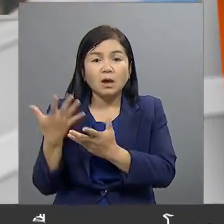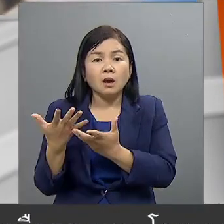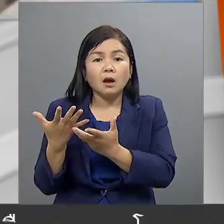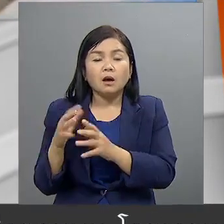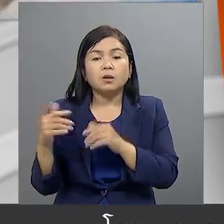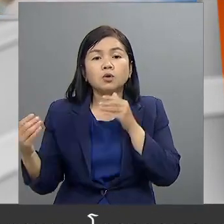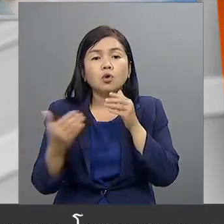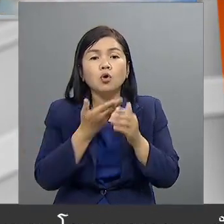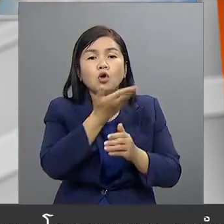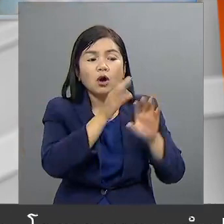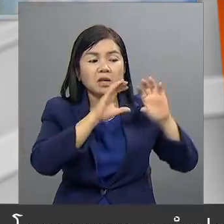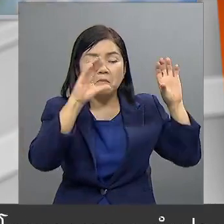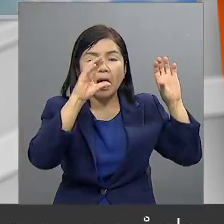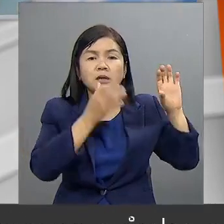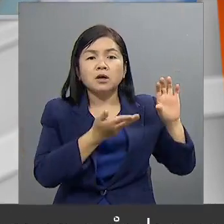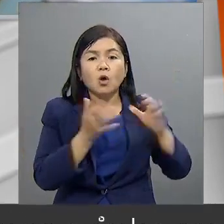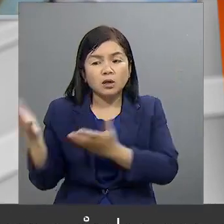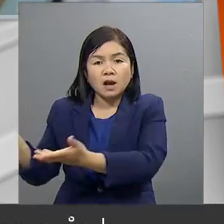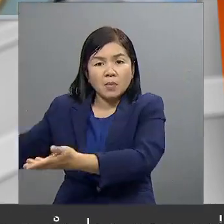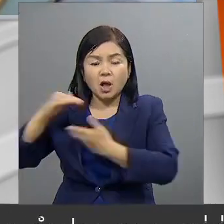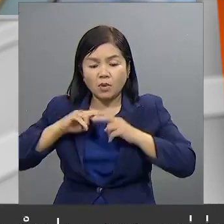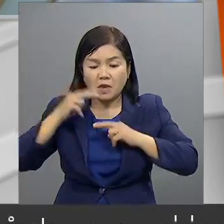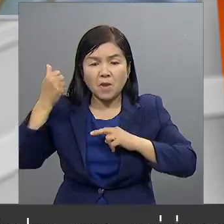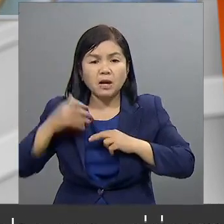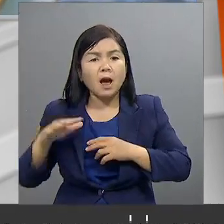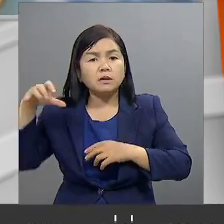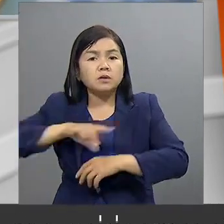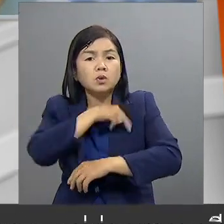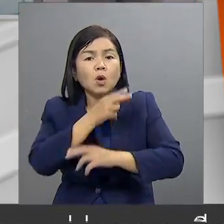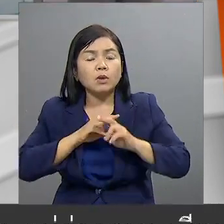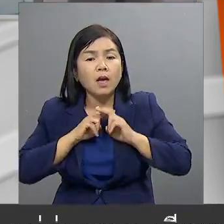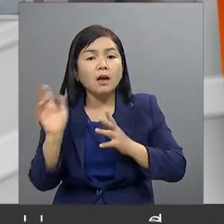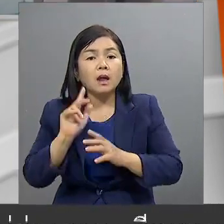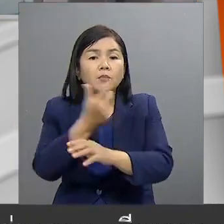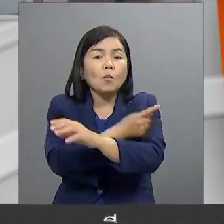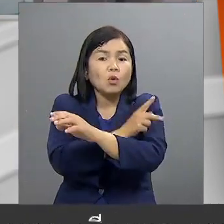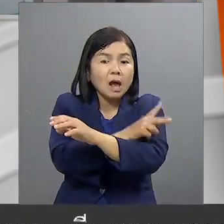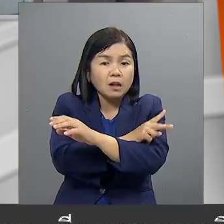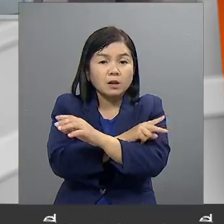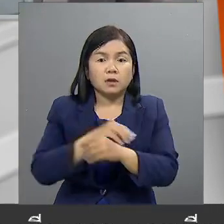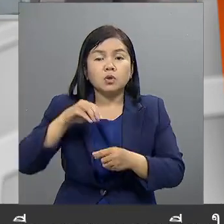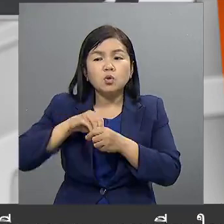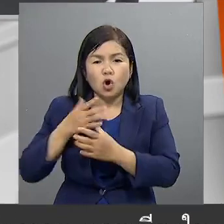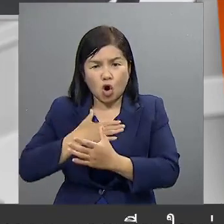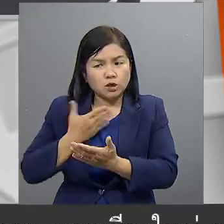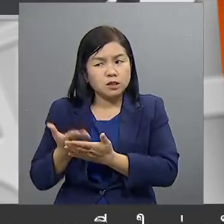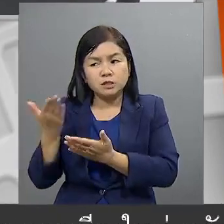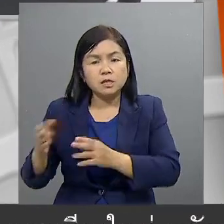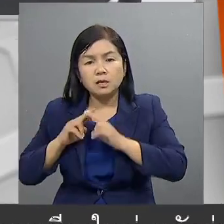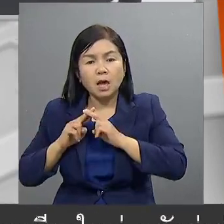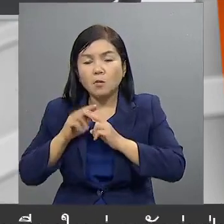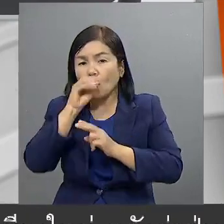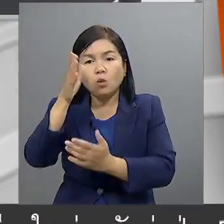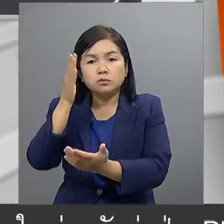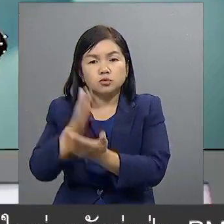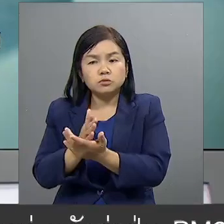คะแม้แต่บริษัทเอกชนหรือเอกชนในภูเก็ตเขาบอกว่าขอซื้อเองมาใช้เองก็ถูกยับยั้งเหมือนกันค่ะ